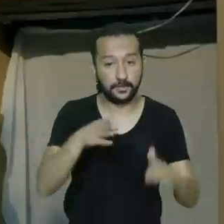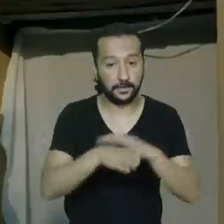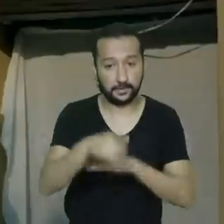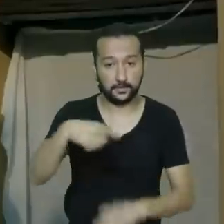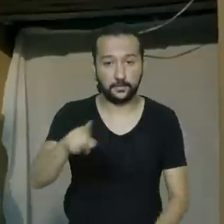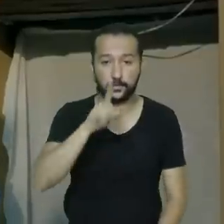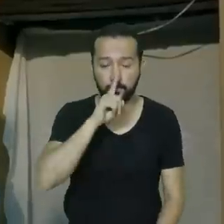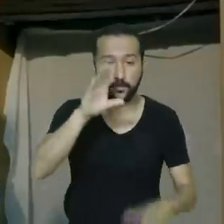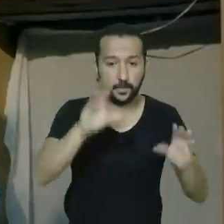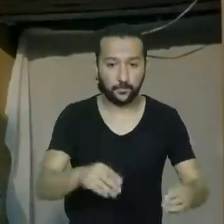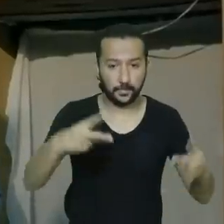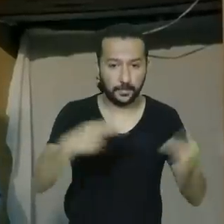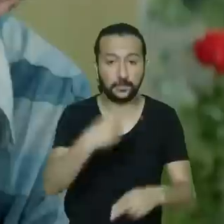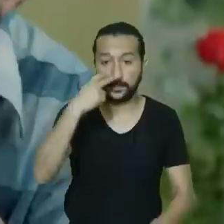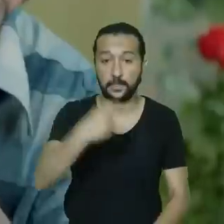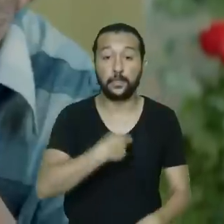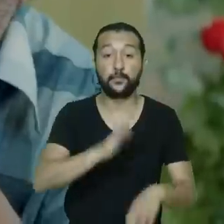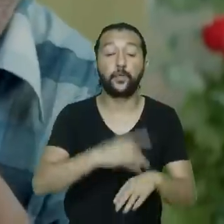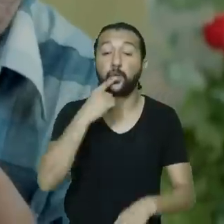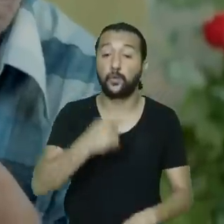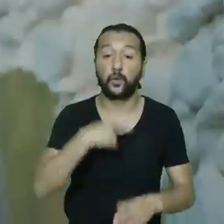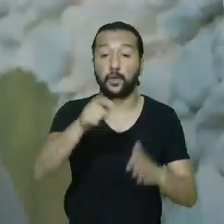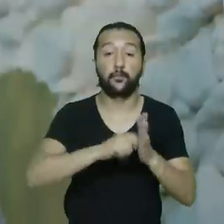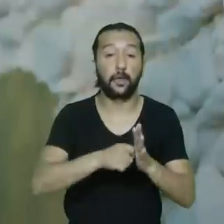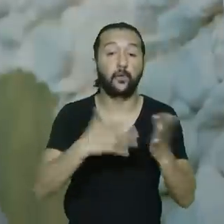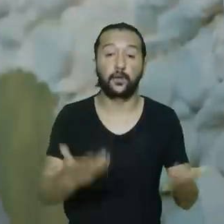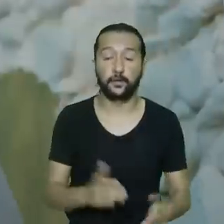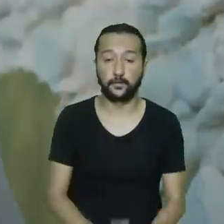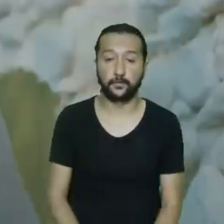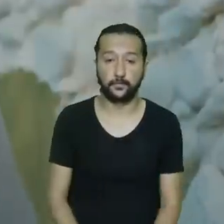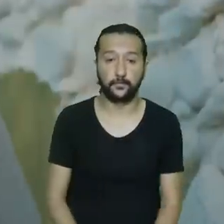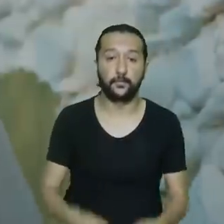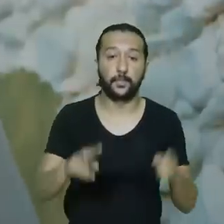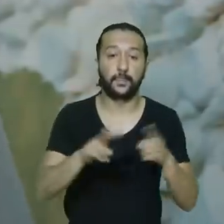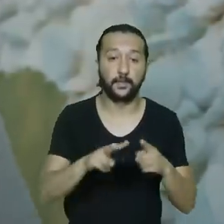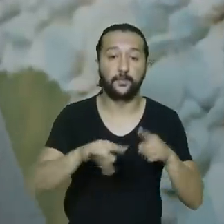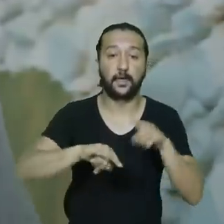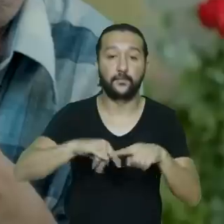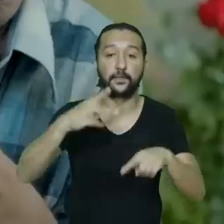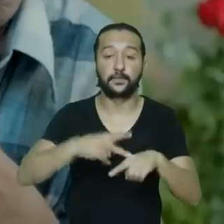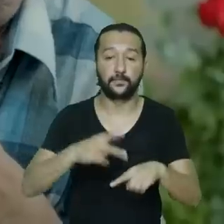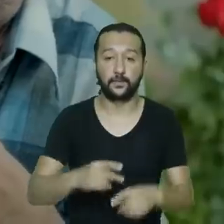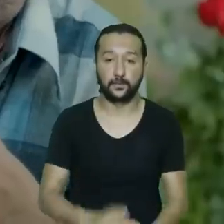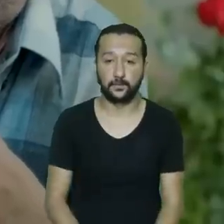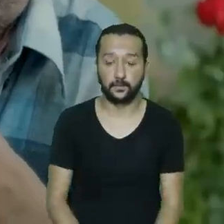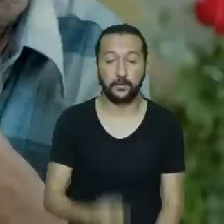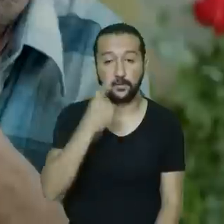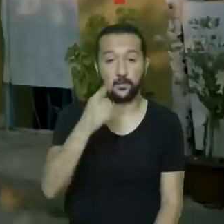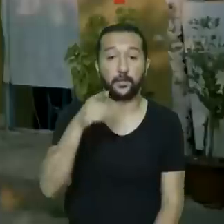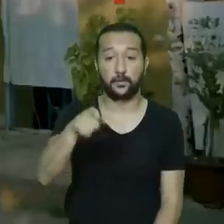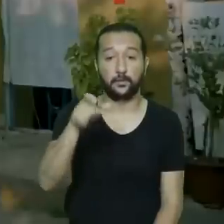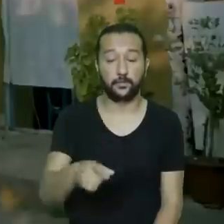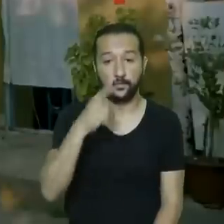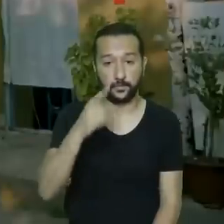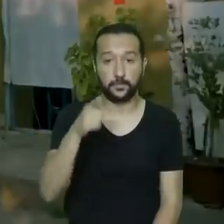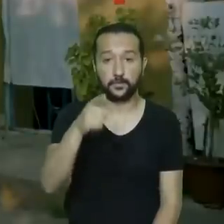içeri. Geç lan, beni kandıramazsın. Söyle bakayım parola. Nazife, Arife, Zarife! Bakın bakayım